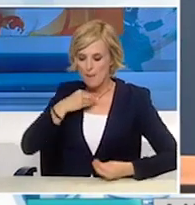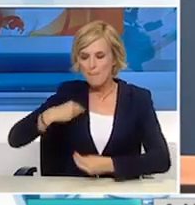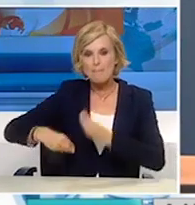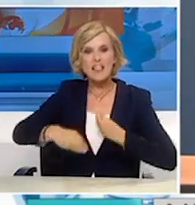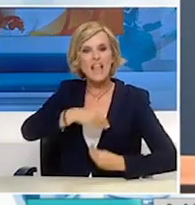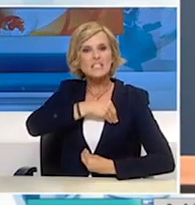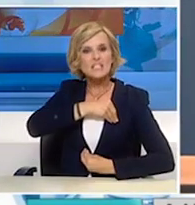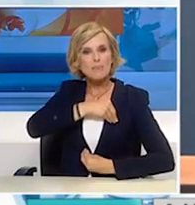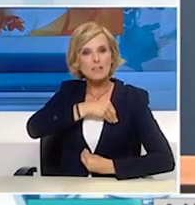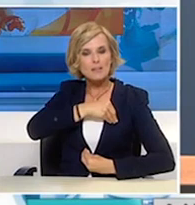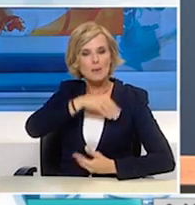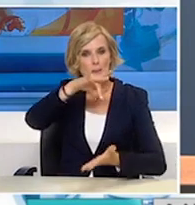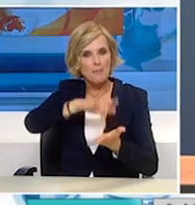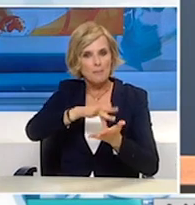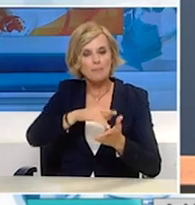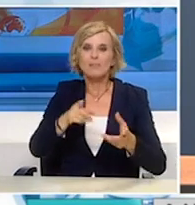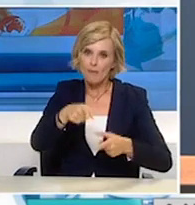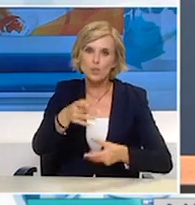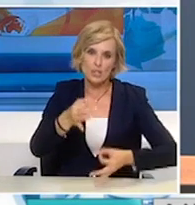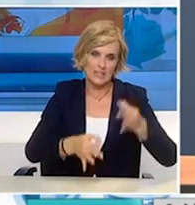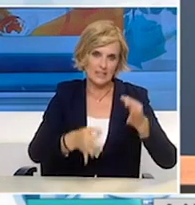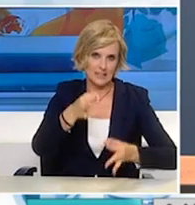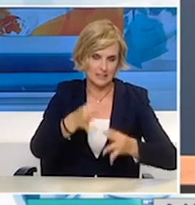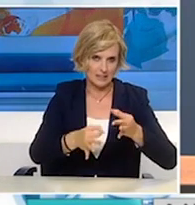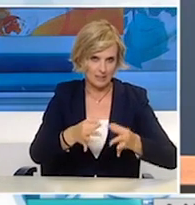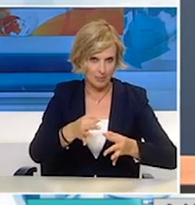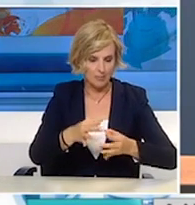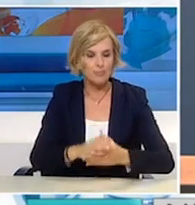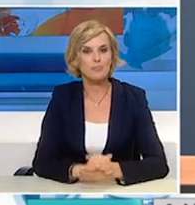για το ΝΑΣΟ Καρδιοχειρουργικό Κέντρο σε σχέση με τις μεταμοσχεύσεις.